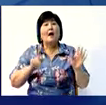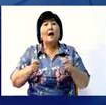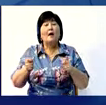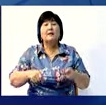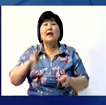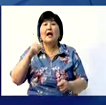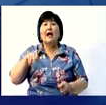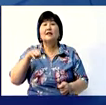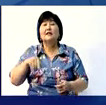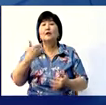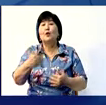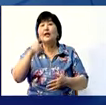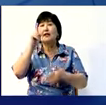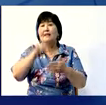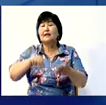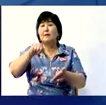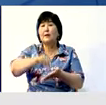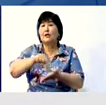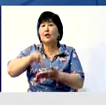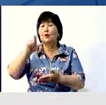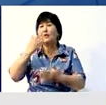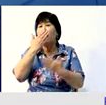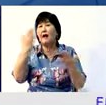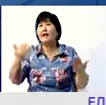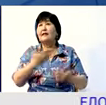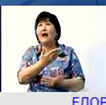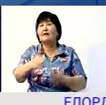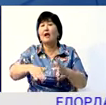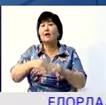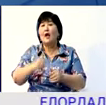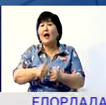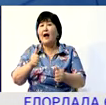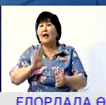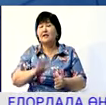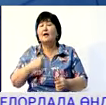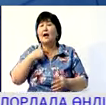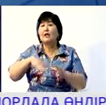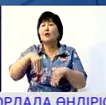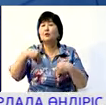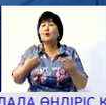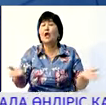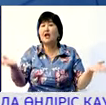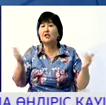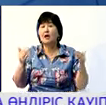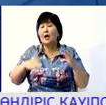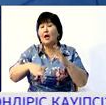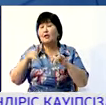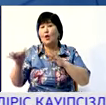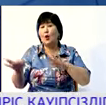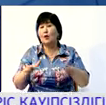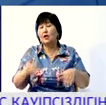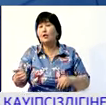Президенттікке кандидаттар мен олардың сенім білдірген өкілдері халықты алдағы сайлаудан қалыс қалмай дауыс беруге шақырып жүр. Сайлау алды науқан